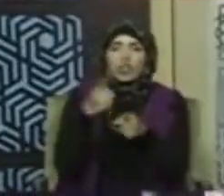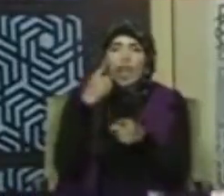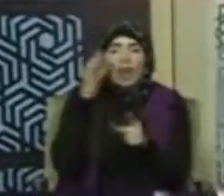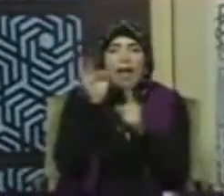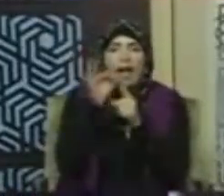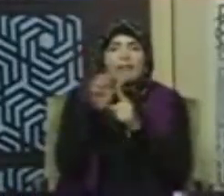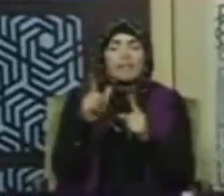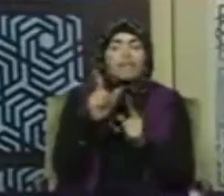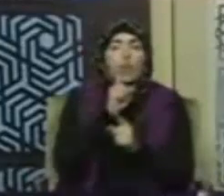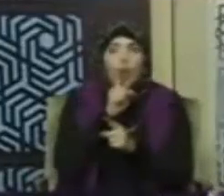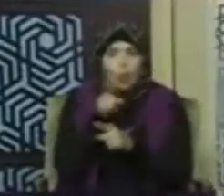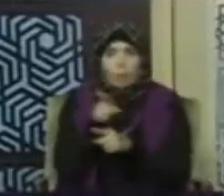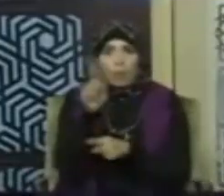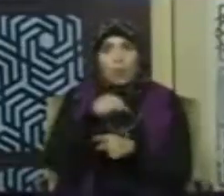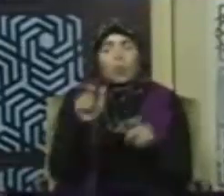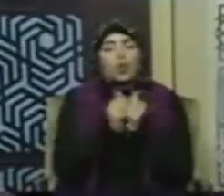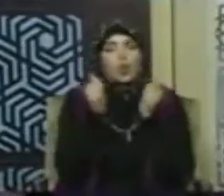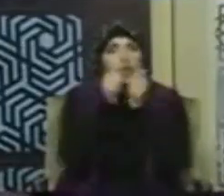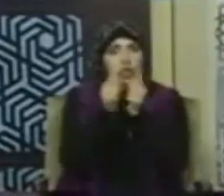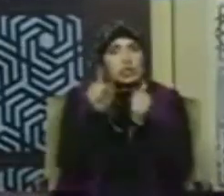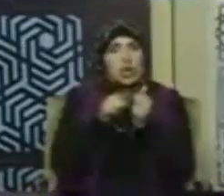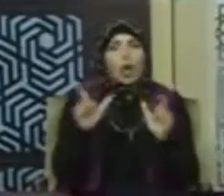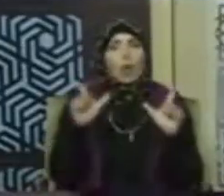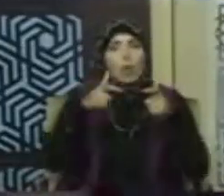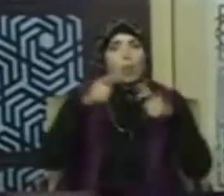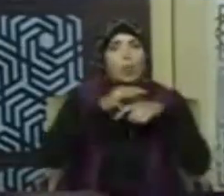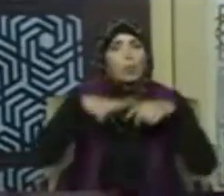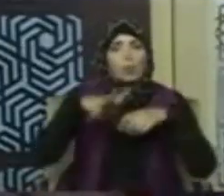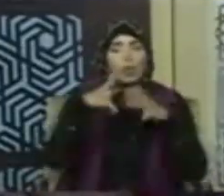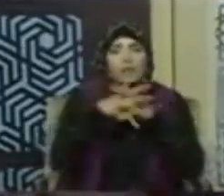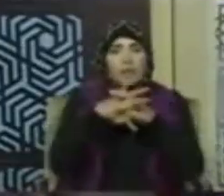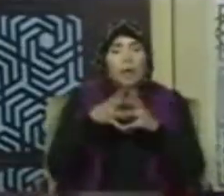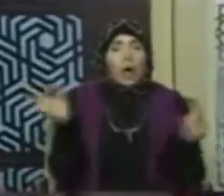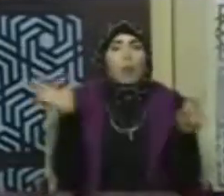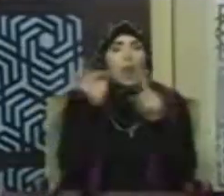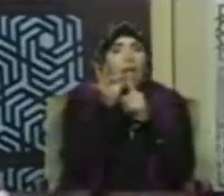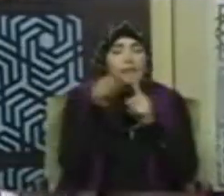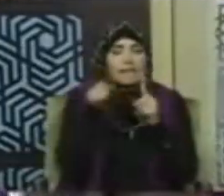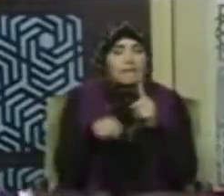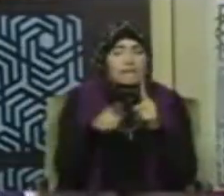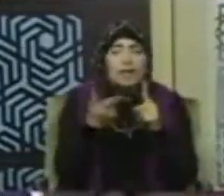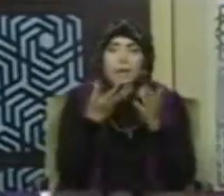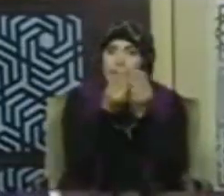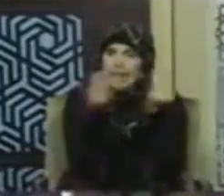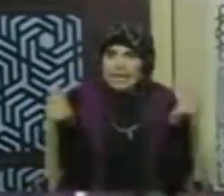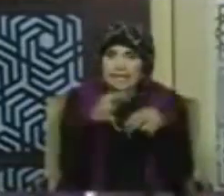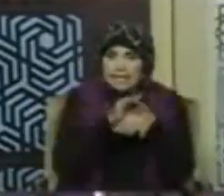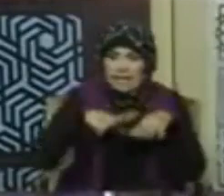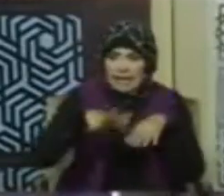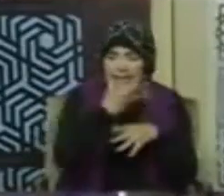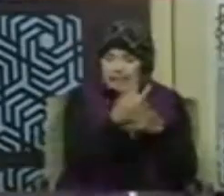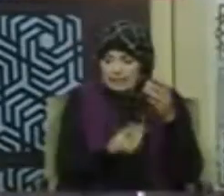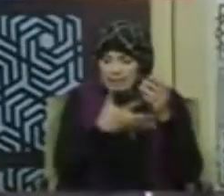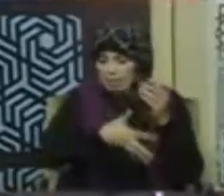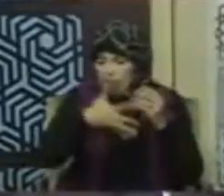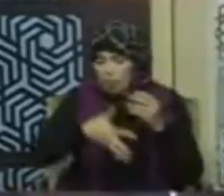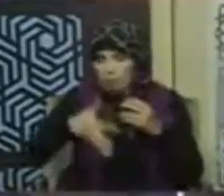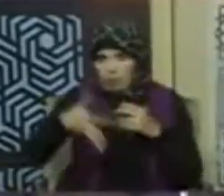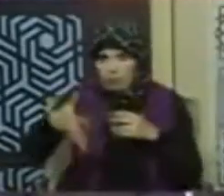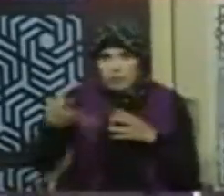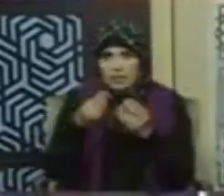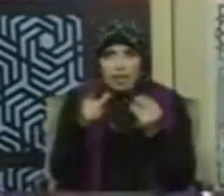الأسرة أم لصالح المجتمع. والعبرة ليست بالكسرة كغساء السيل،